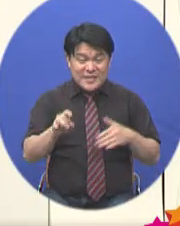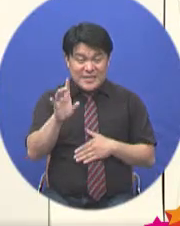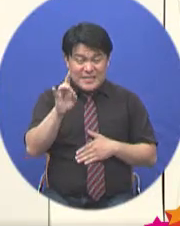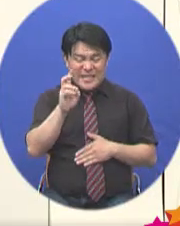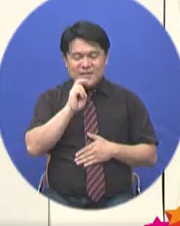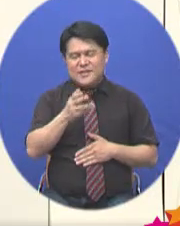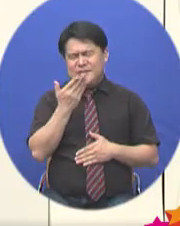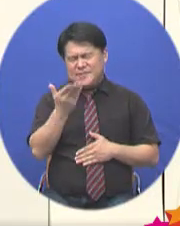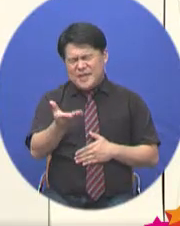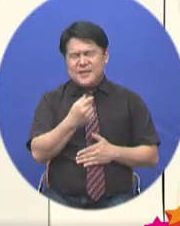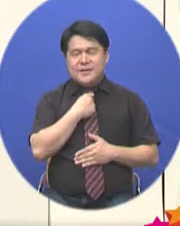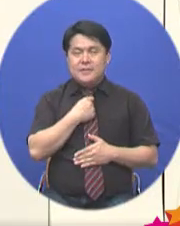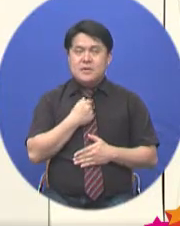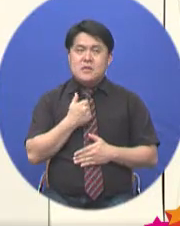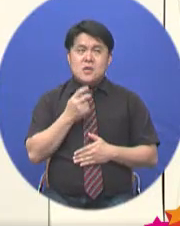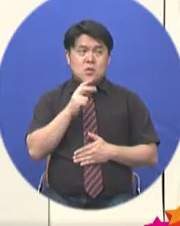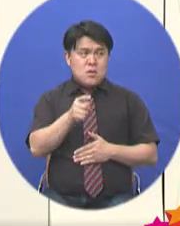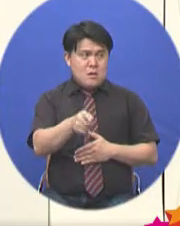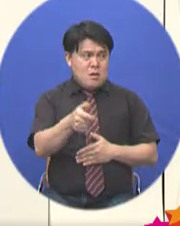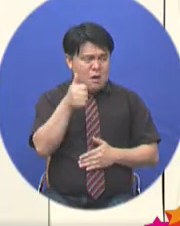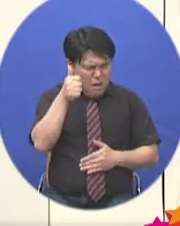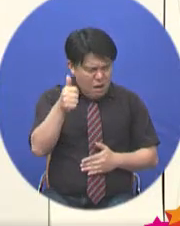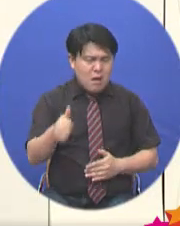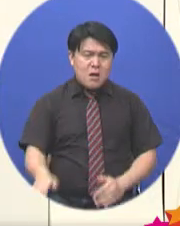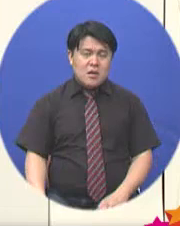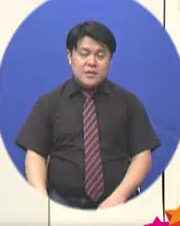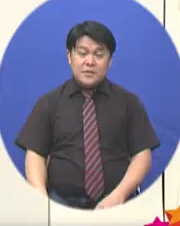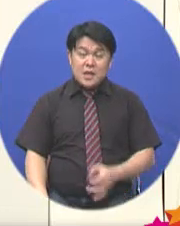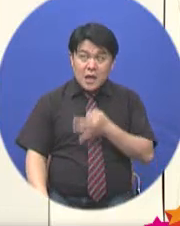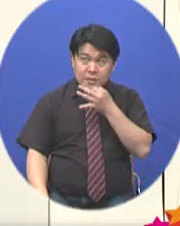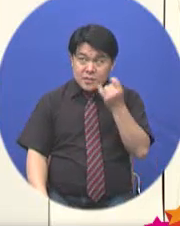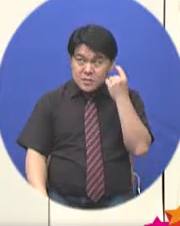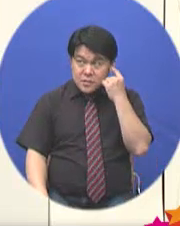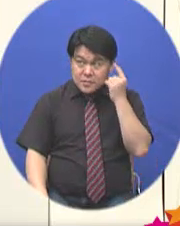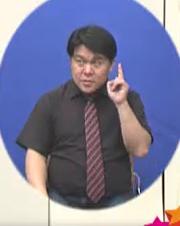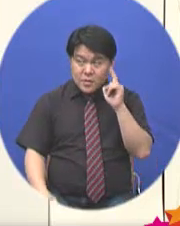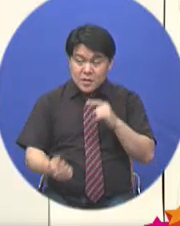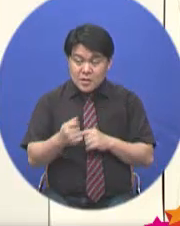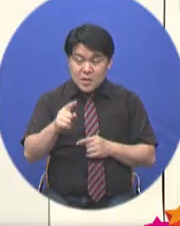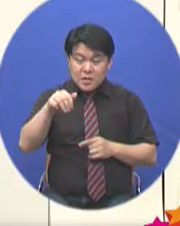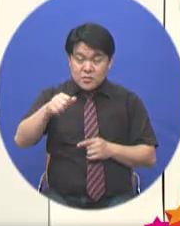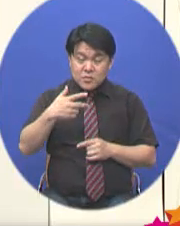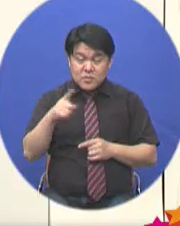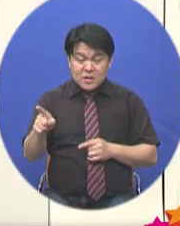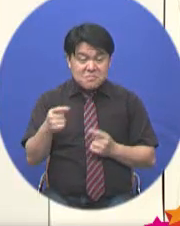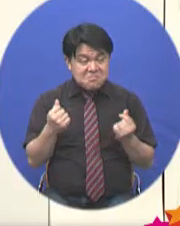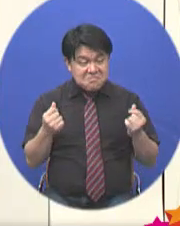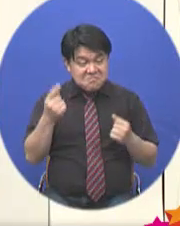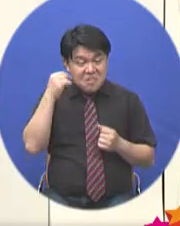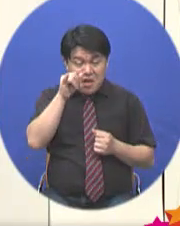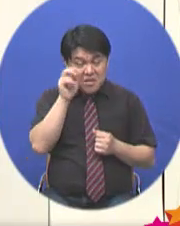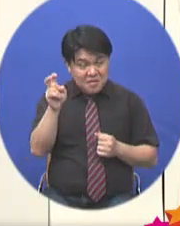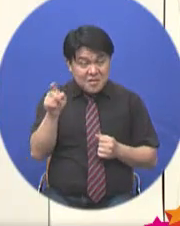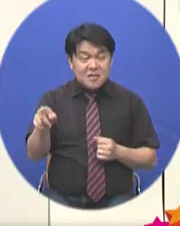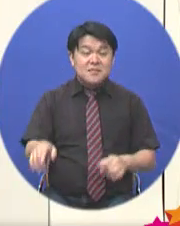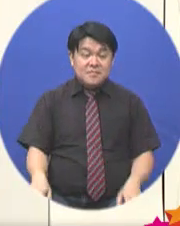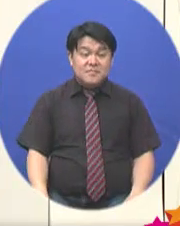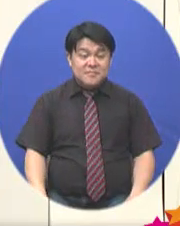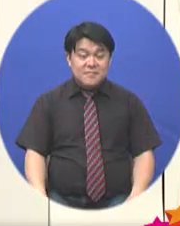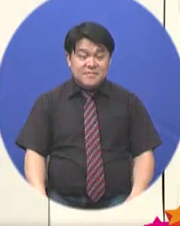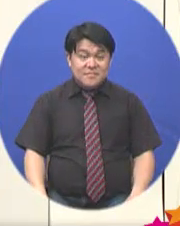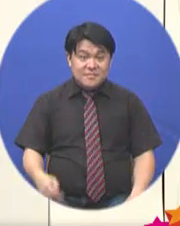노래가 너무너무 좋은 노래인데. 물새 한 마리. 네네. 약간 목소리도 하춘아님하고 좀 비슷한 구석이 없잖아요.